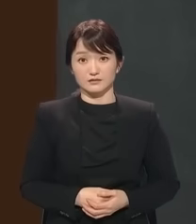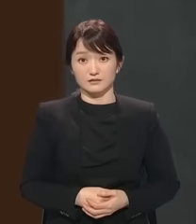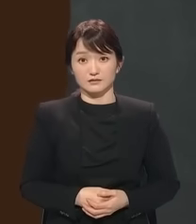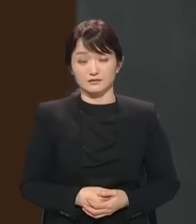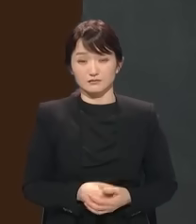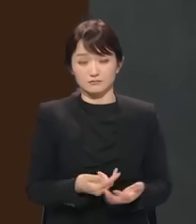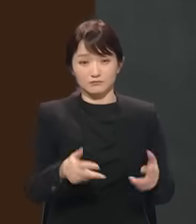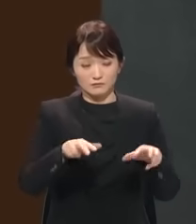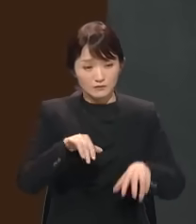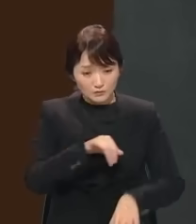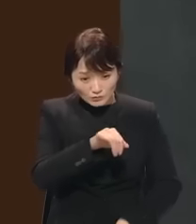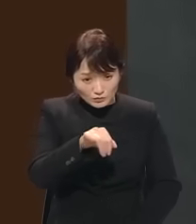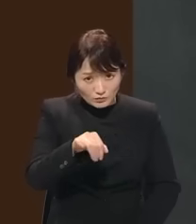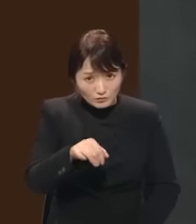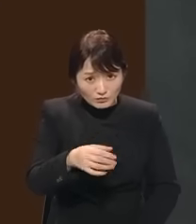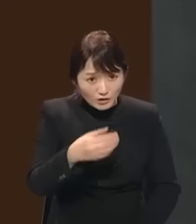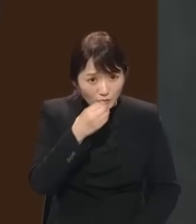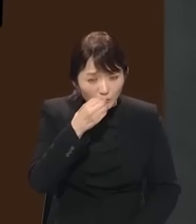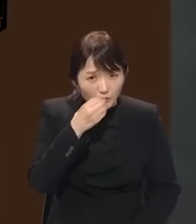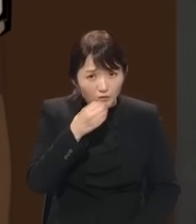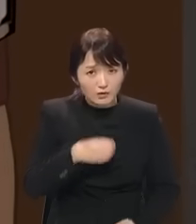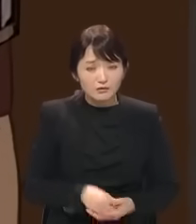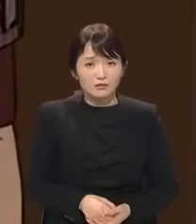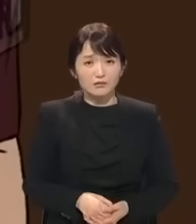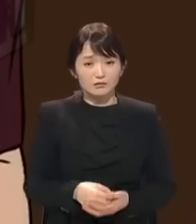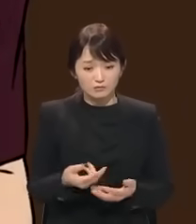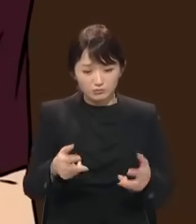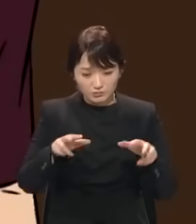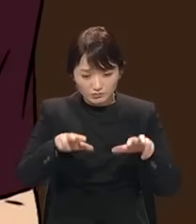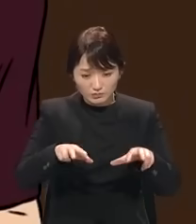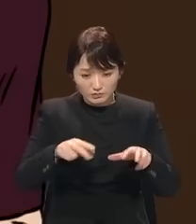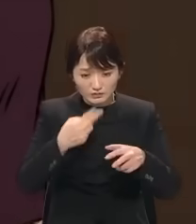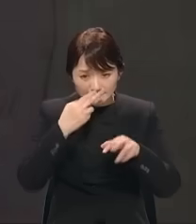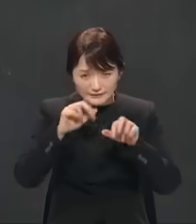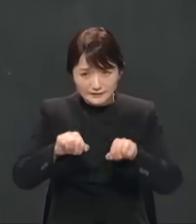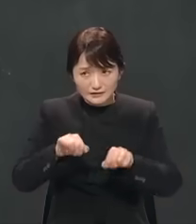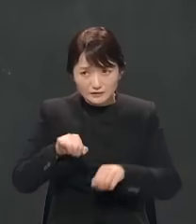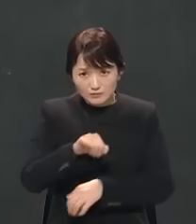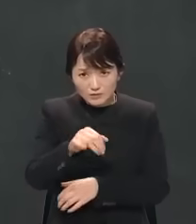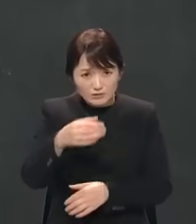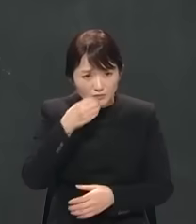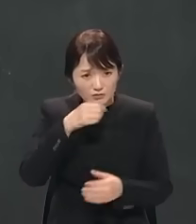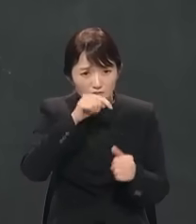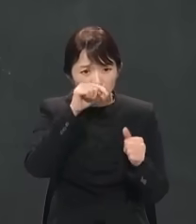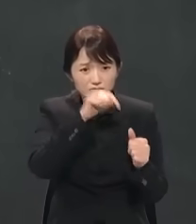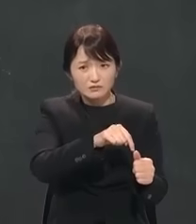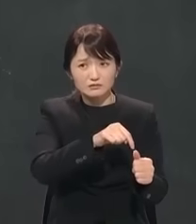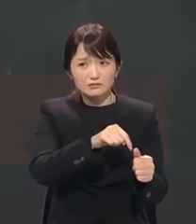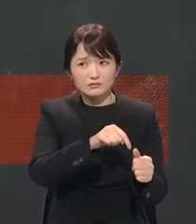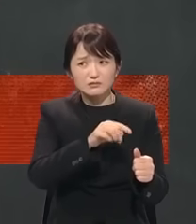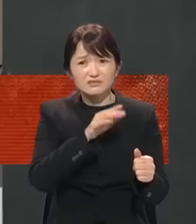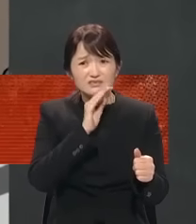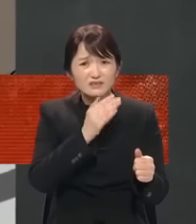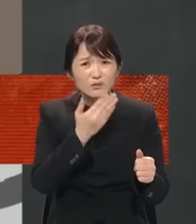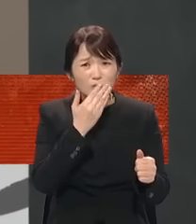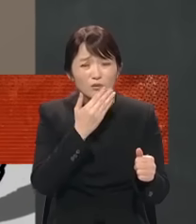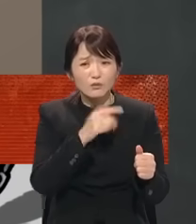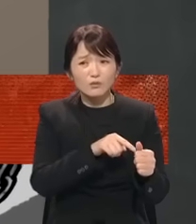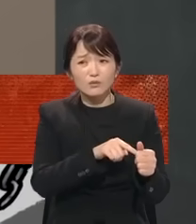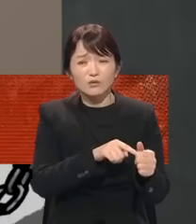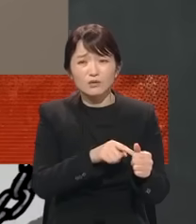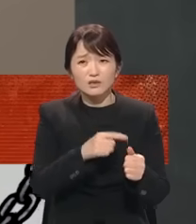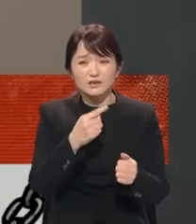했답니다 그래서 공원에 있는 살아 있는 뚜라미 먹도록 강요를 했다라는 거고요 그 실제 먹었나요 먹었다라는 거예요